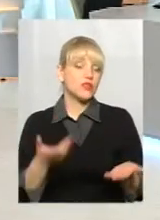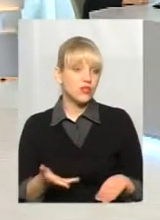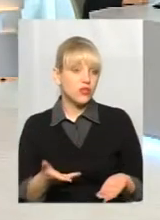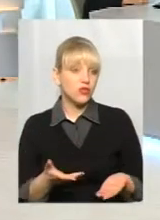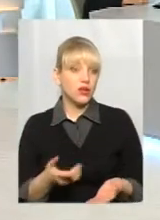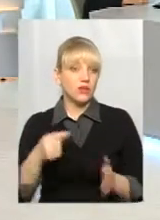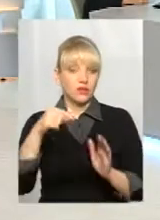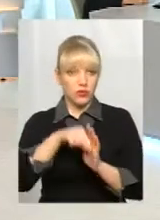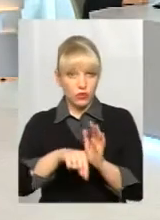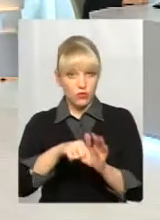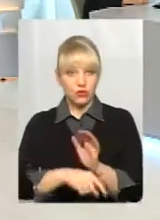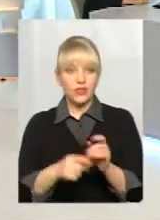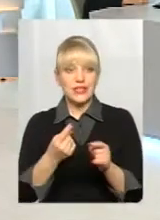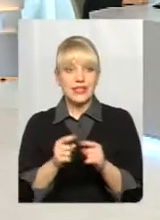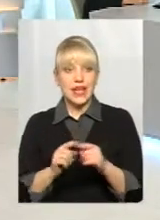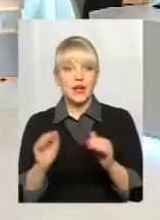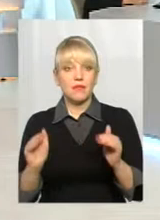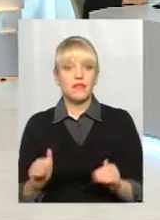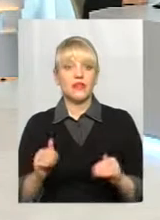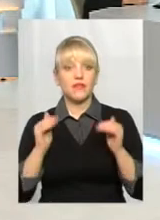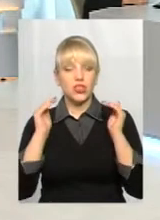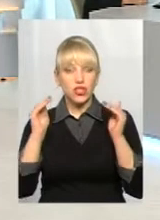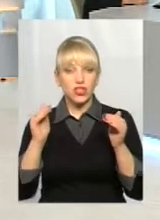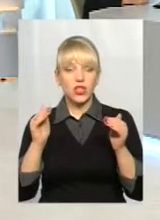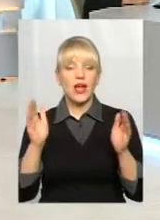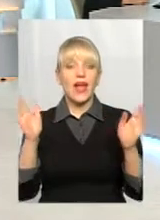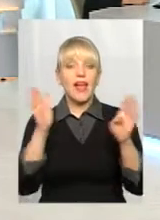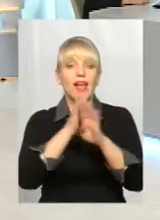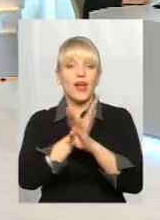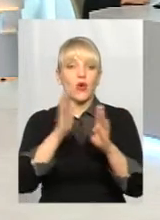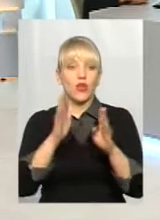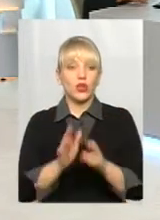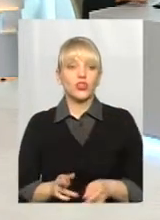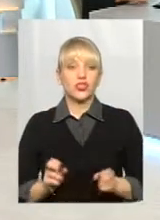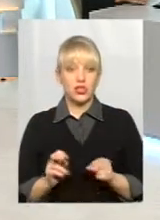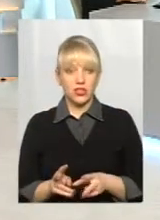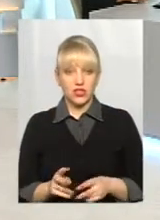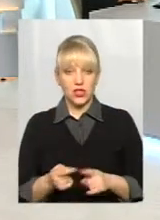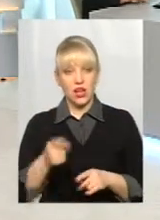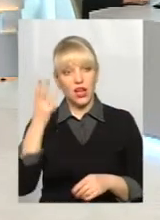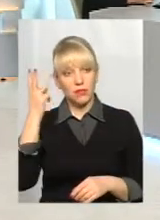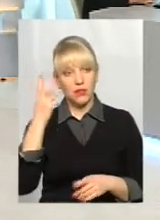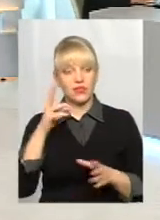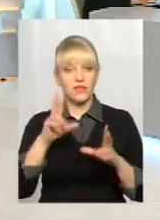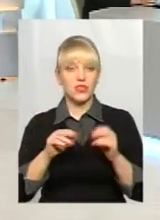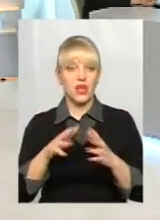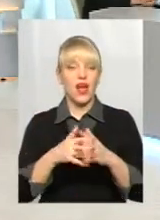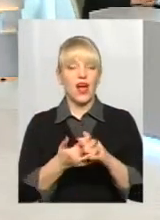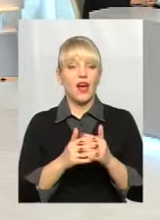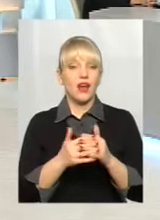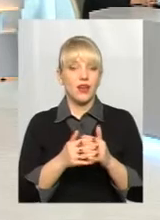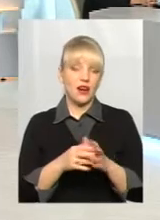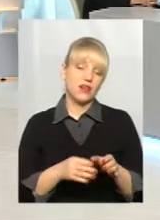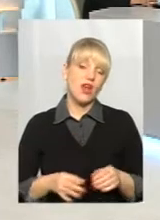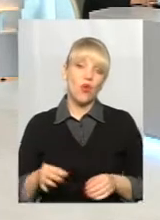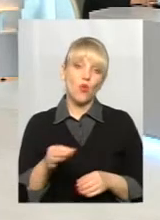Тобто це, знову ж таки, це підвищує екологічні ризики. От. Тим паче, що Хмельницький все ж таки аграрна область. Хмельницький аграрна